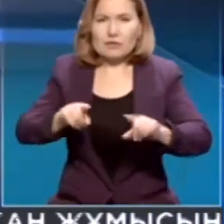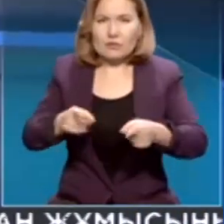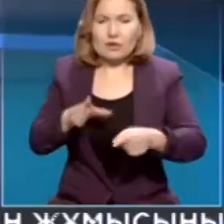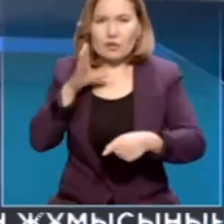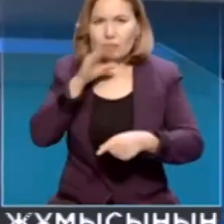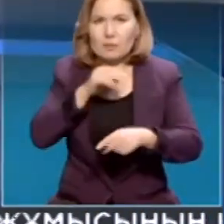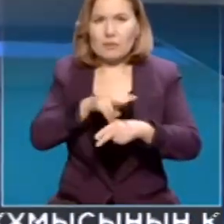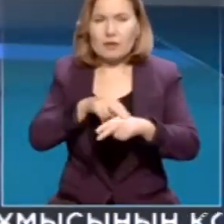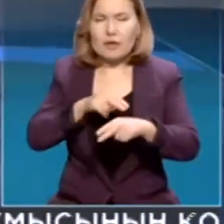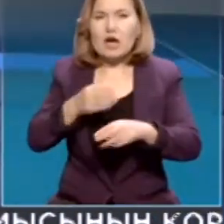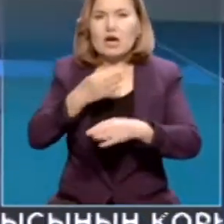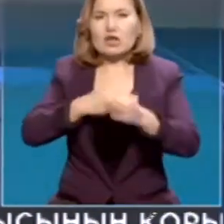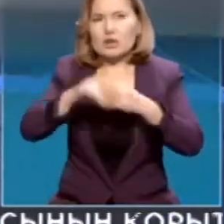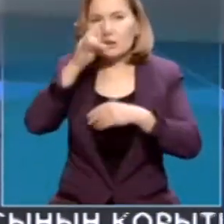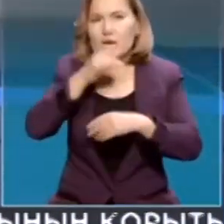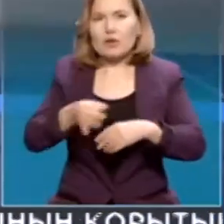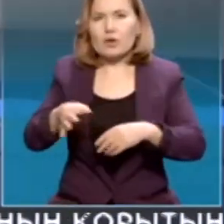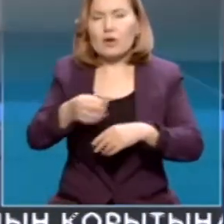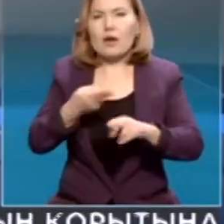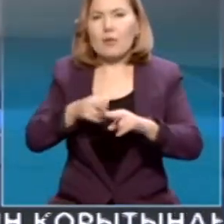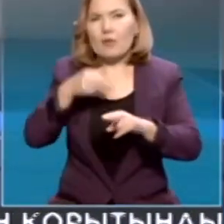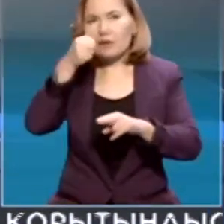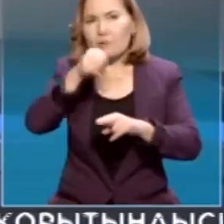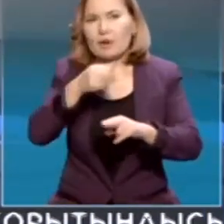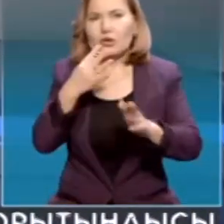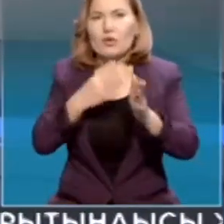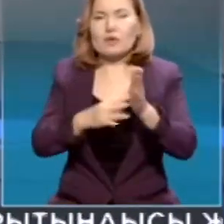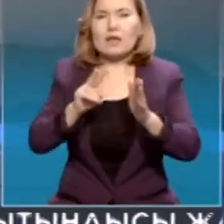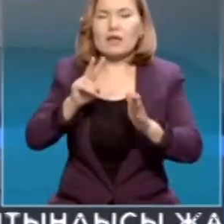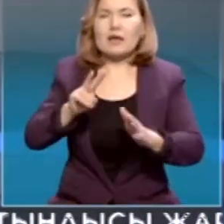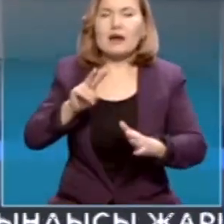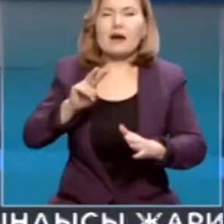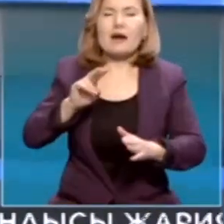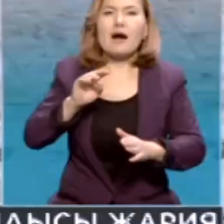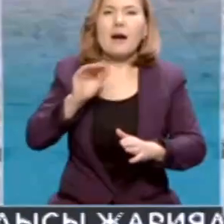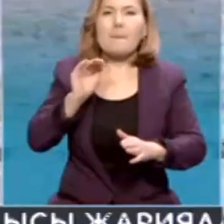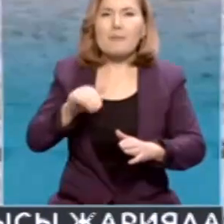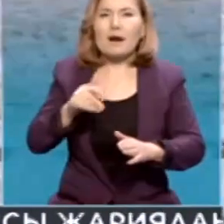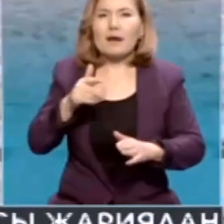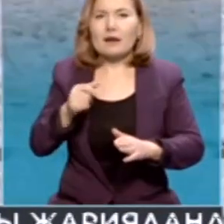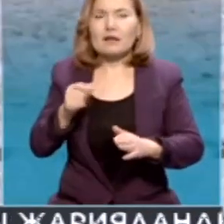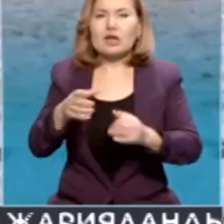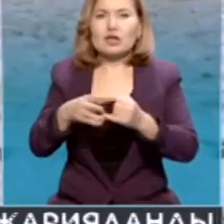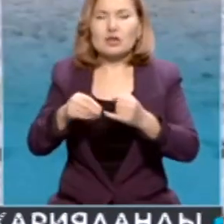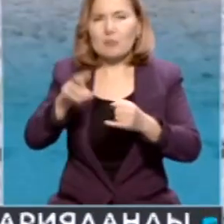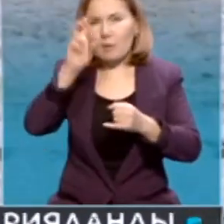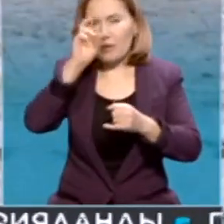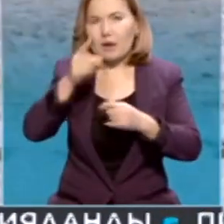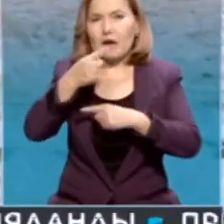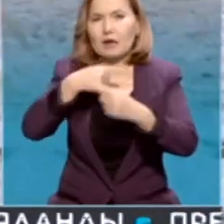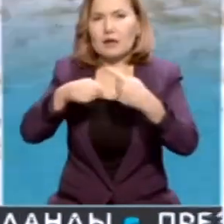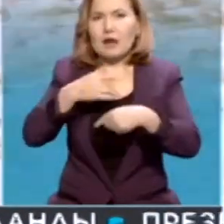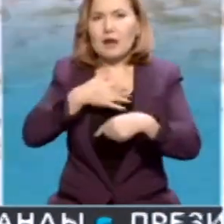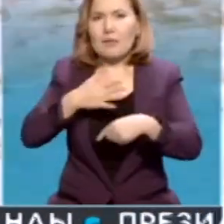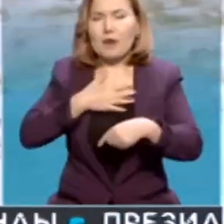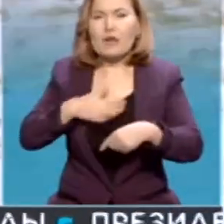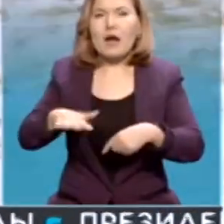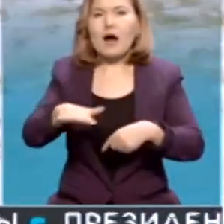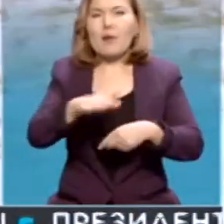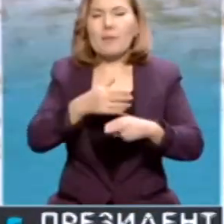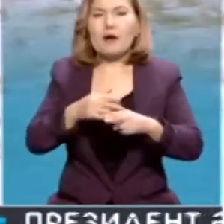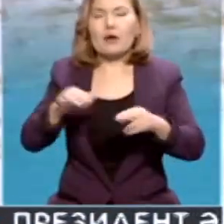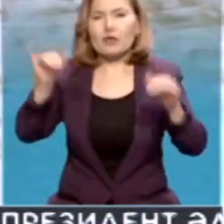Шығыс Қазақстан облысында биыл 92 мың гектар жер мемлекет меншігіне қайтарылды. Бұл негізінен жайылымдық алқаптар. Нәтижесінде аймақта шабындық